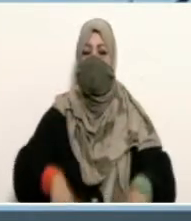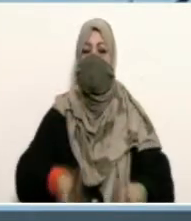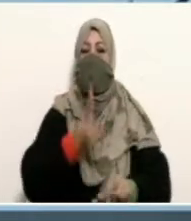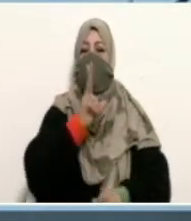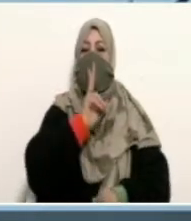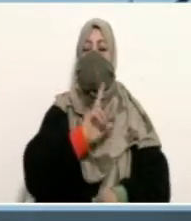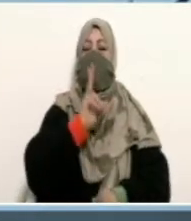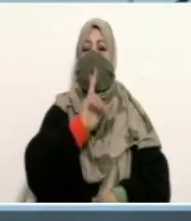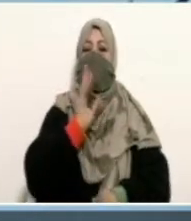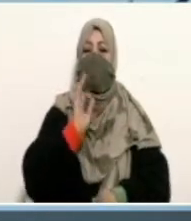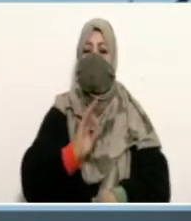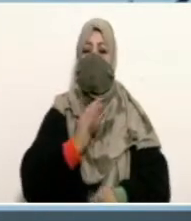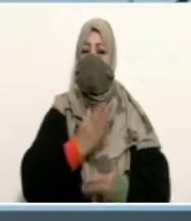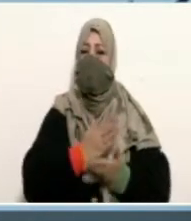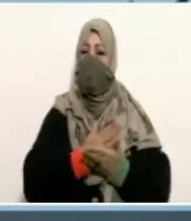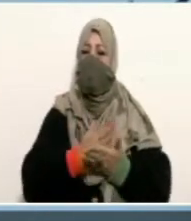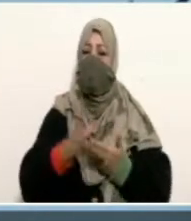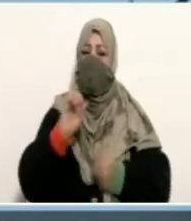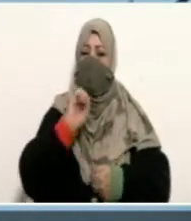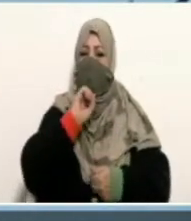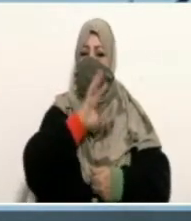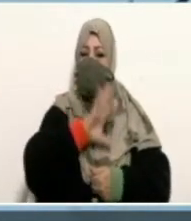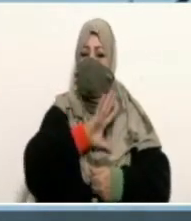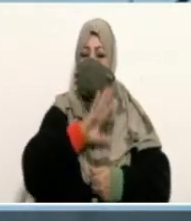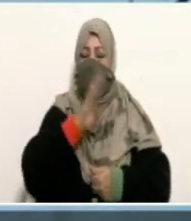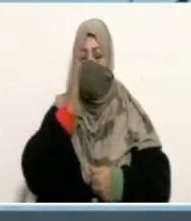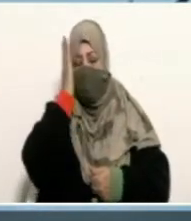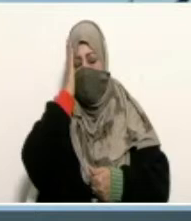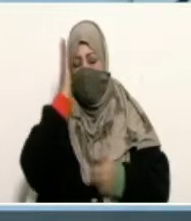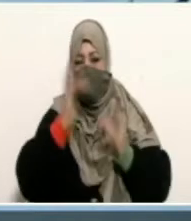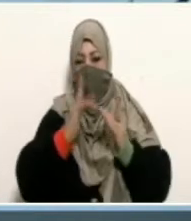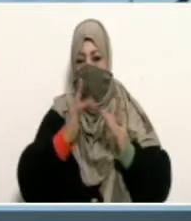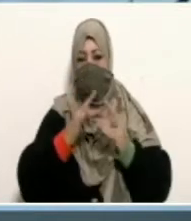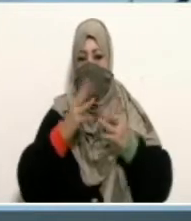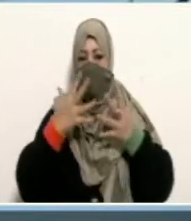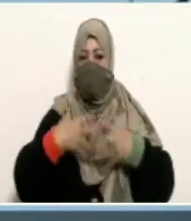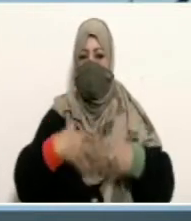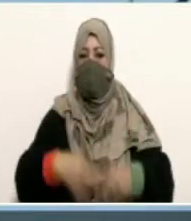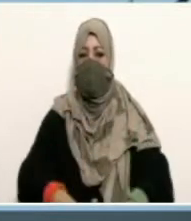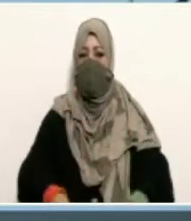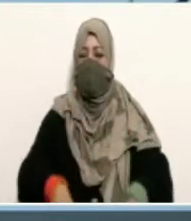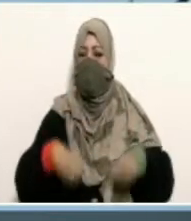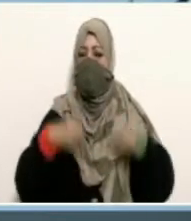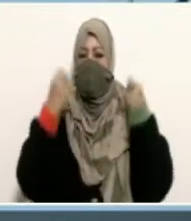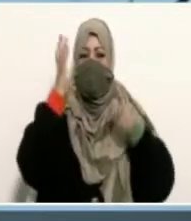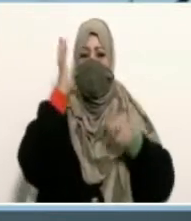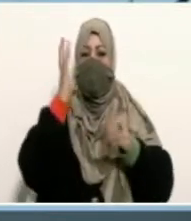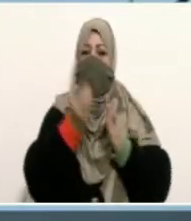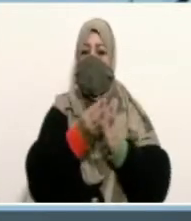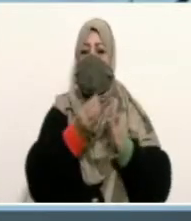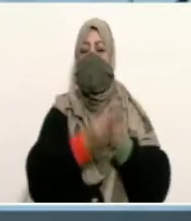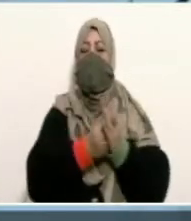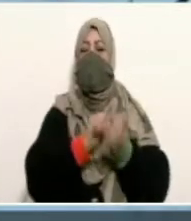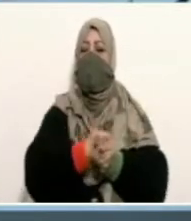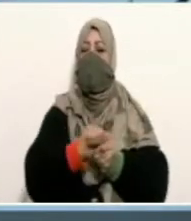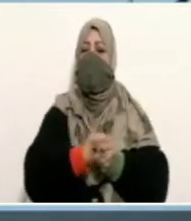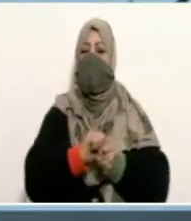النوم تنجس، لكن لا تصح الصلاة به حتى يغسله، فلعل شنو حاجته بالفراش أن